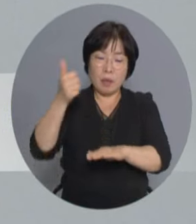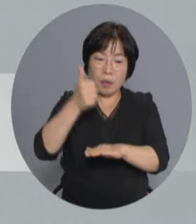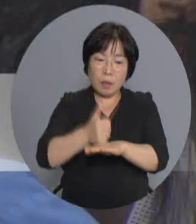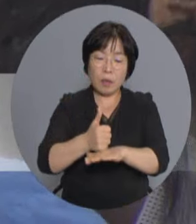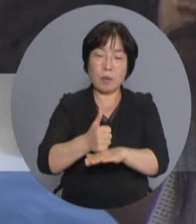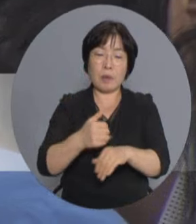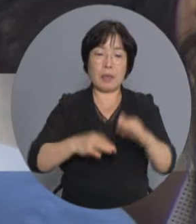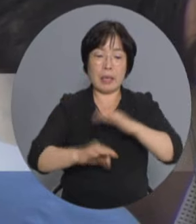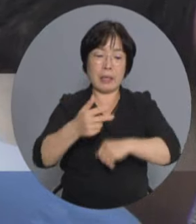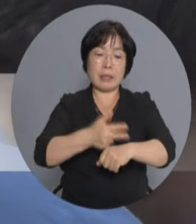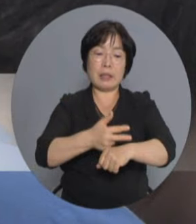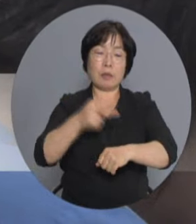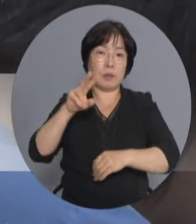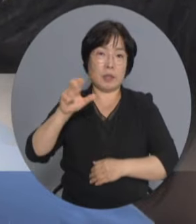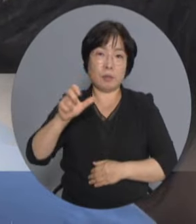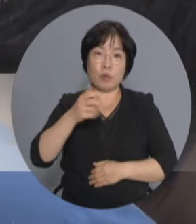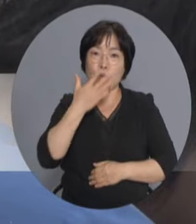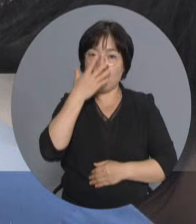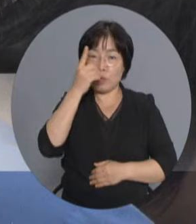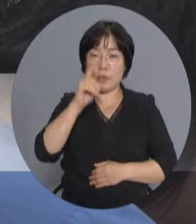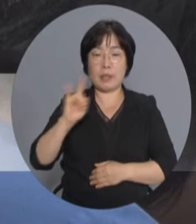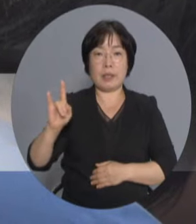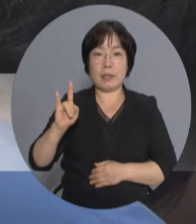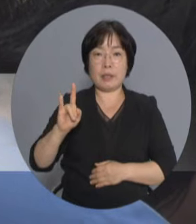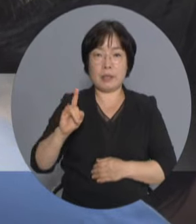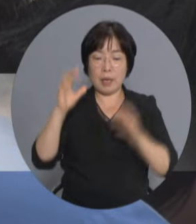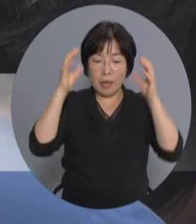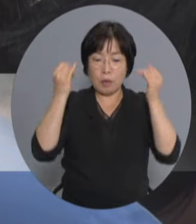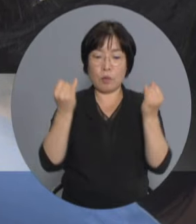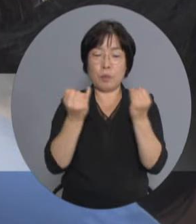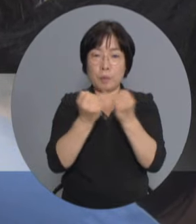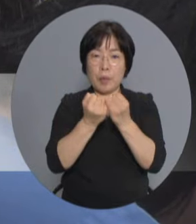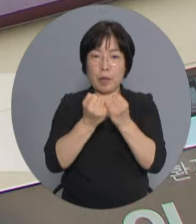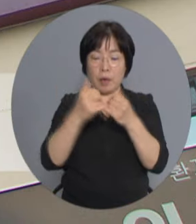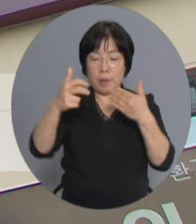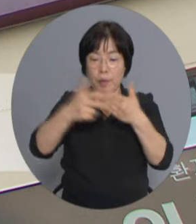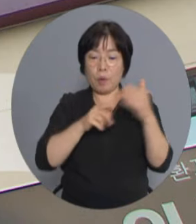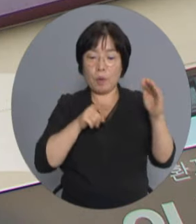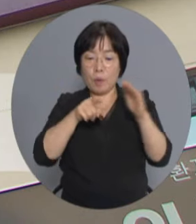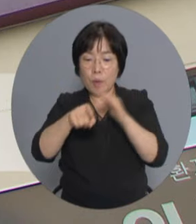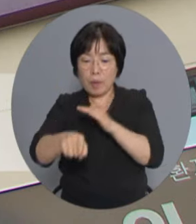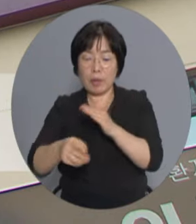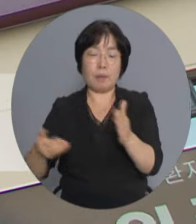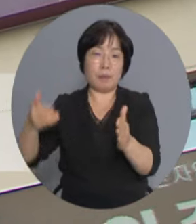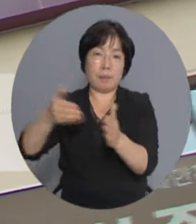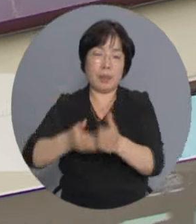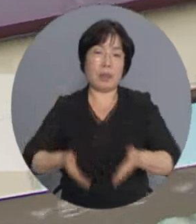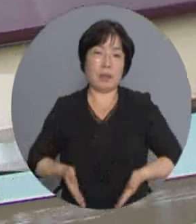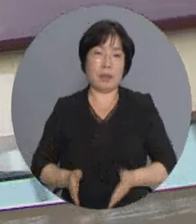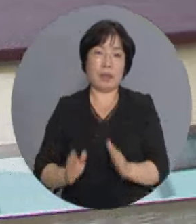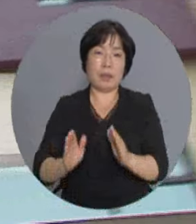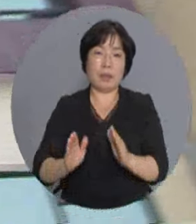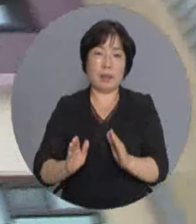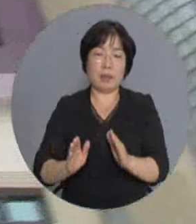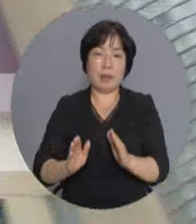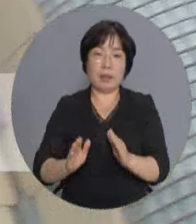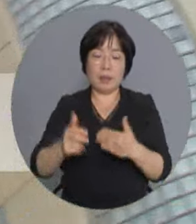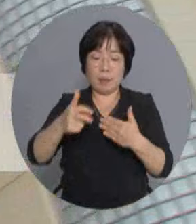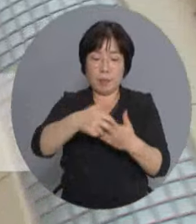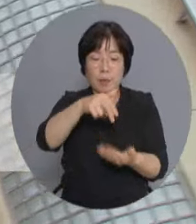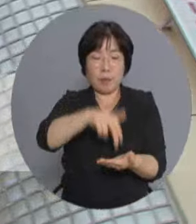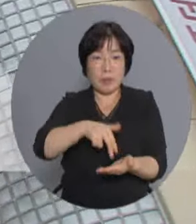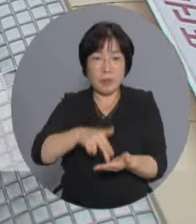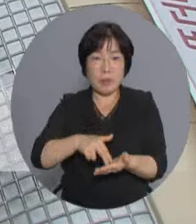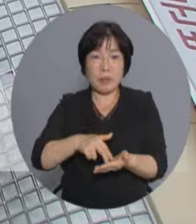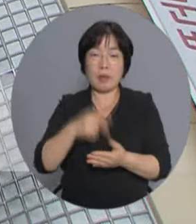4시간 30여 분 만인 오전 7시 25분이 돼서야 순천 현대여성아동병원에 도착해 출산했습니다.